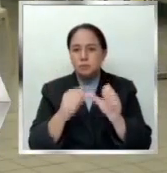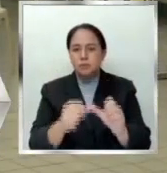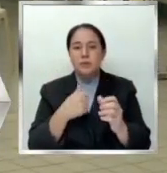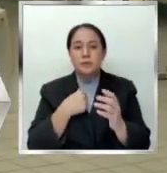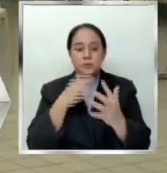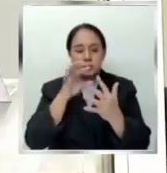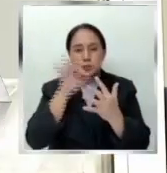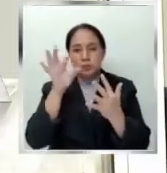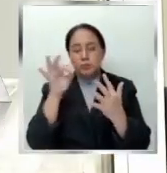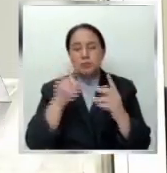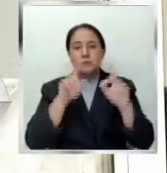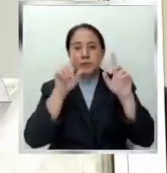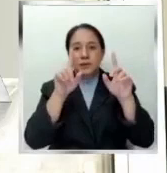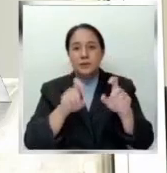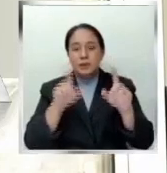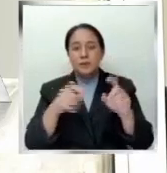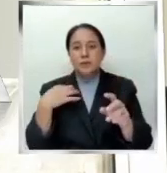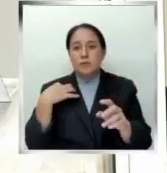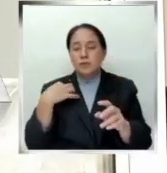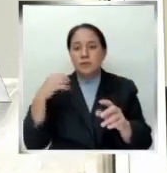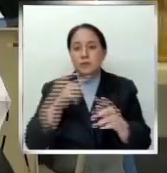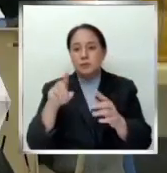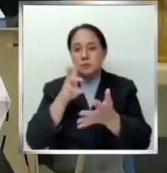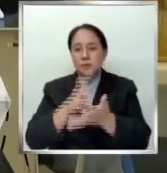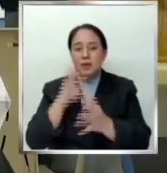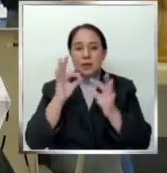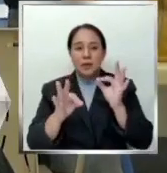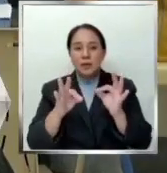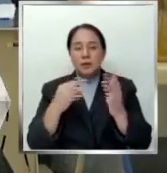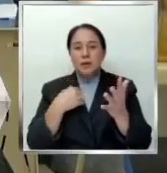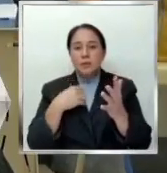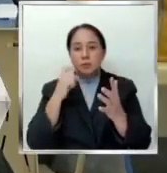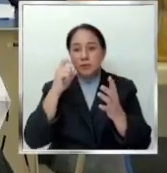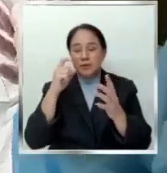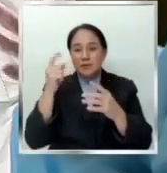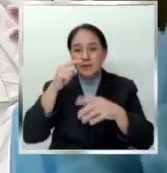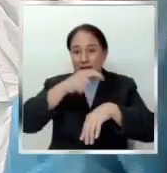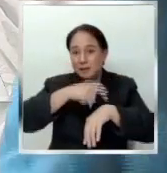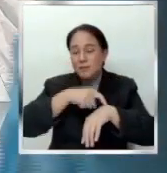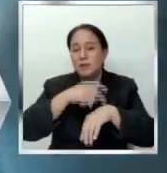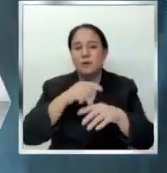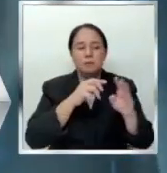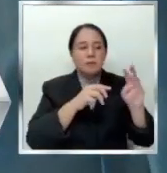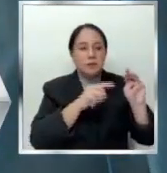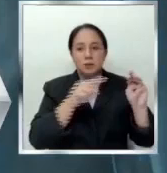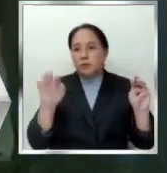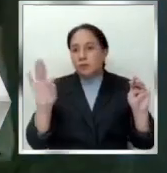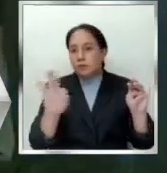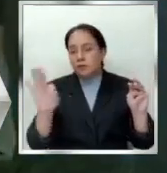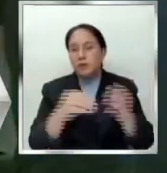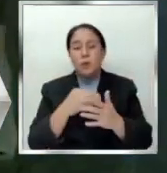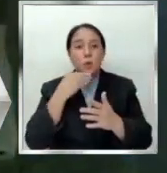sa mga nagvo-volunteer na pasahero sa ilang istasyon kapag peak hours mula Lunes hanggang Biyernes. Pagdating naman sa mga home test